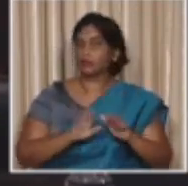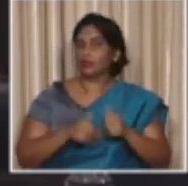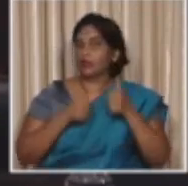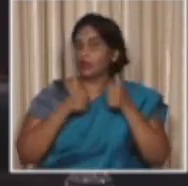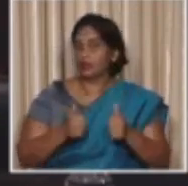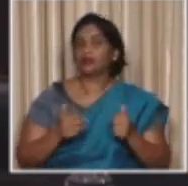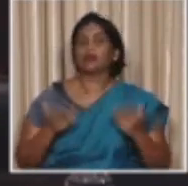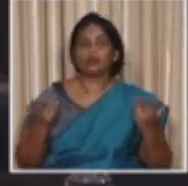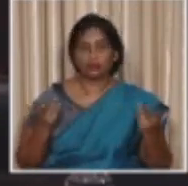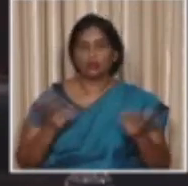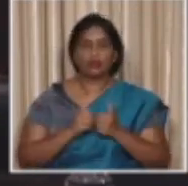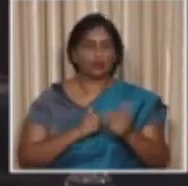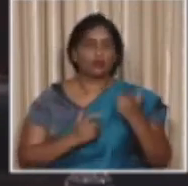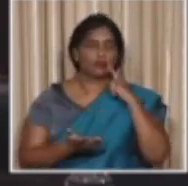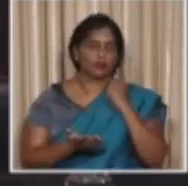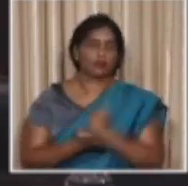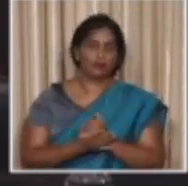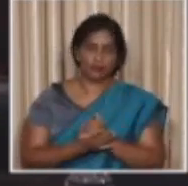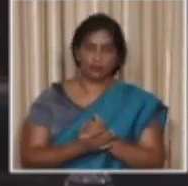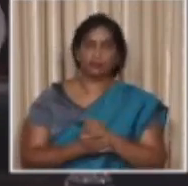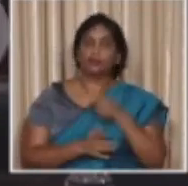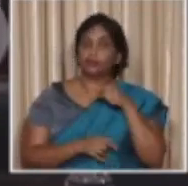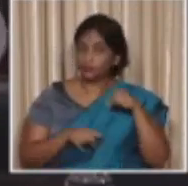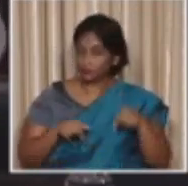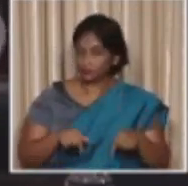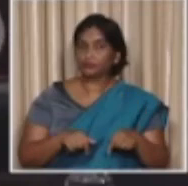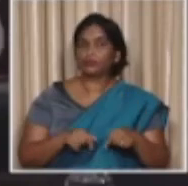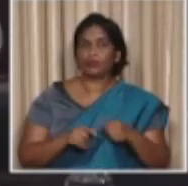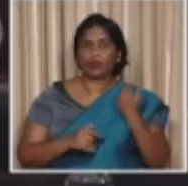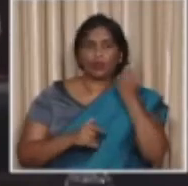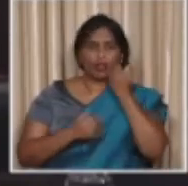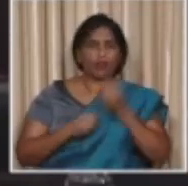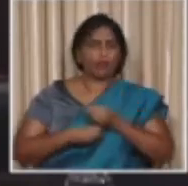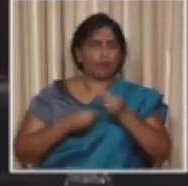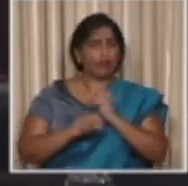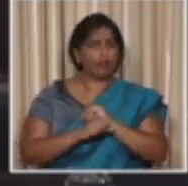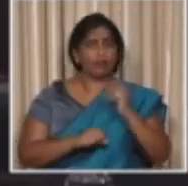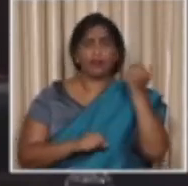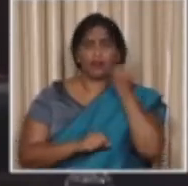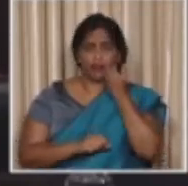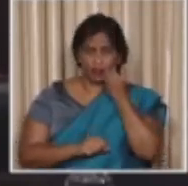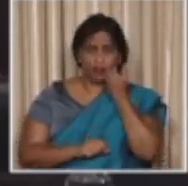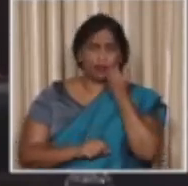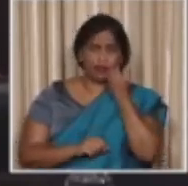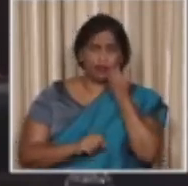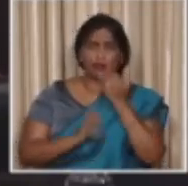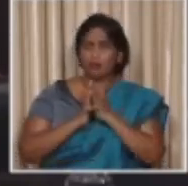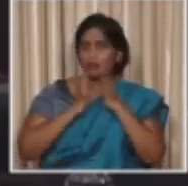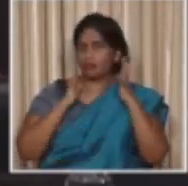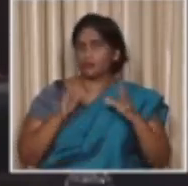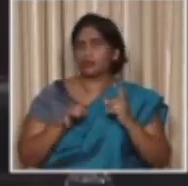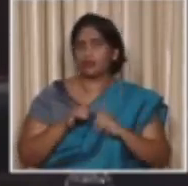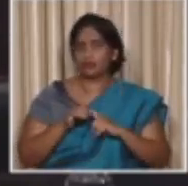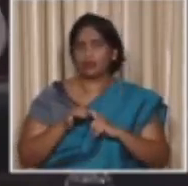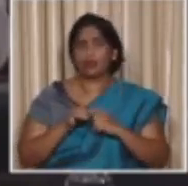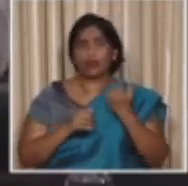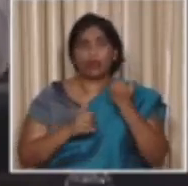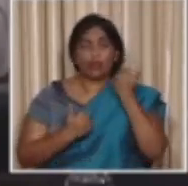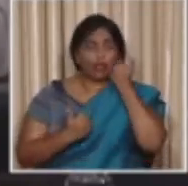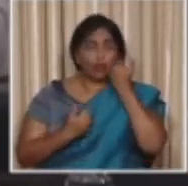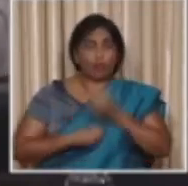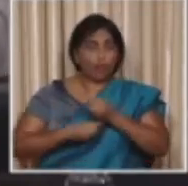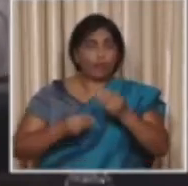සිද්ධ වෙලා නැහැ, සිද්ධ වෙන්නේ නැහැ කියන එක. ඉතින් අද බෝ නොවන රෝග පිළිබඳ ප්‍රශ්නේ බෝ නොවන